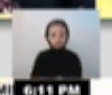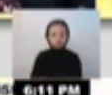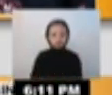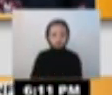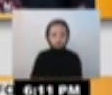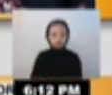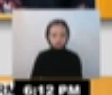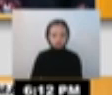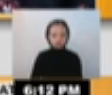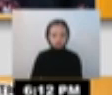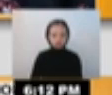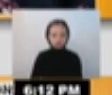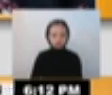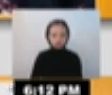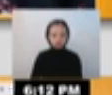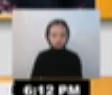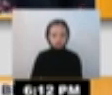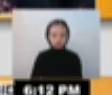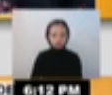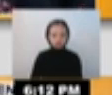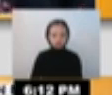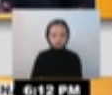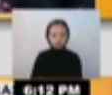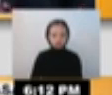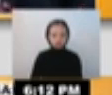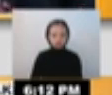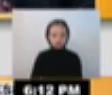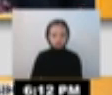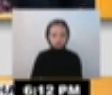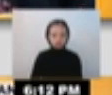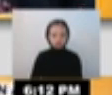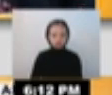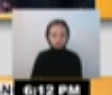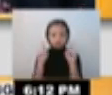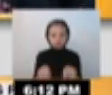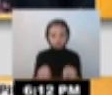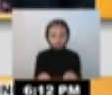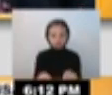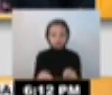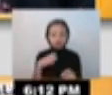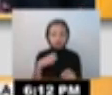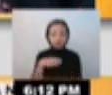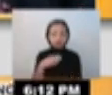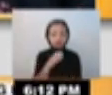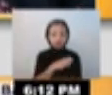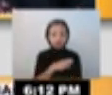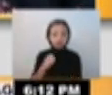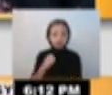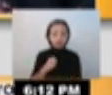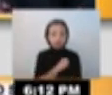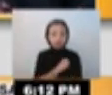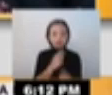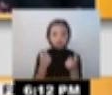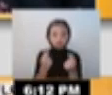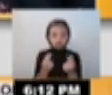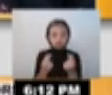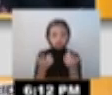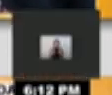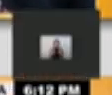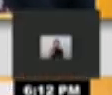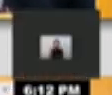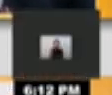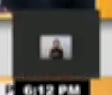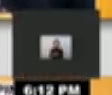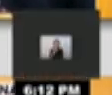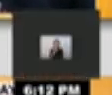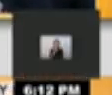mga ganitong nangyayari sa pagitan ng Kongreso at Senado, naimbitahan nyo na rin si Kabataan Party List